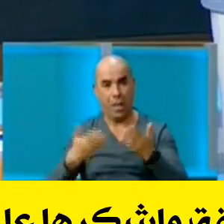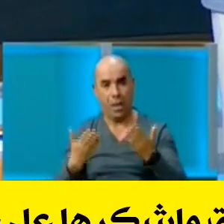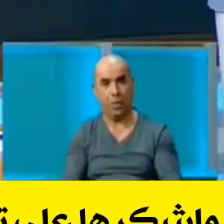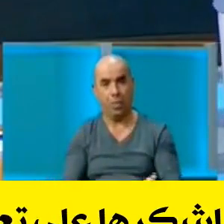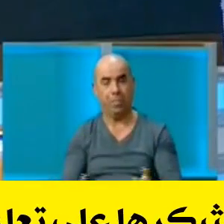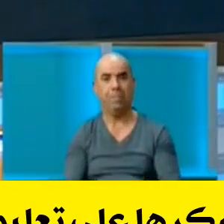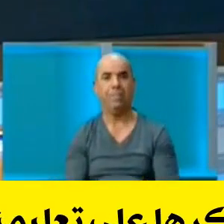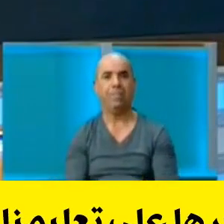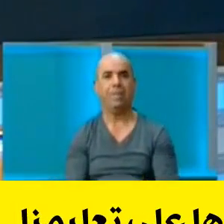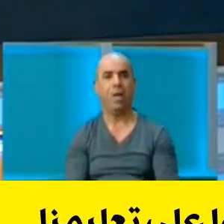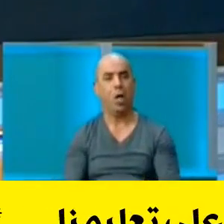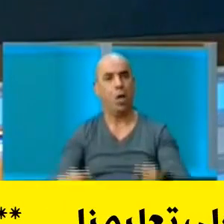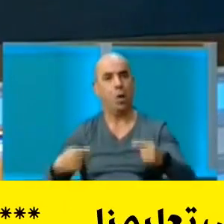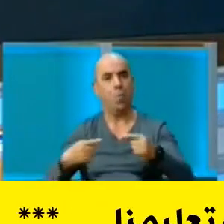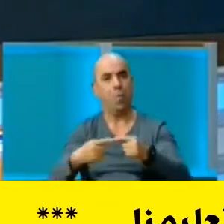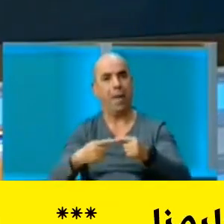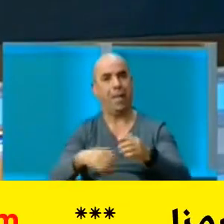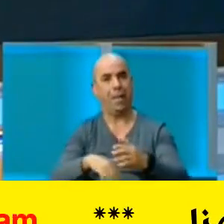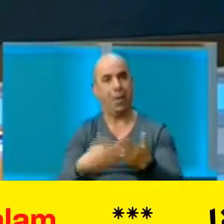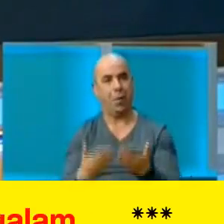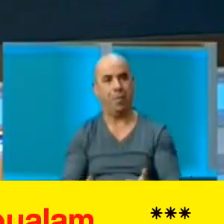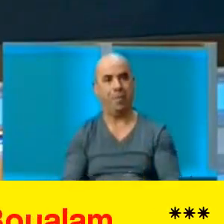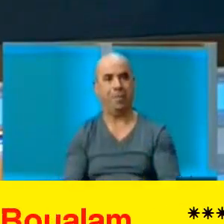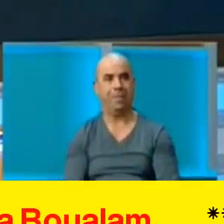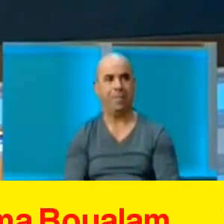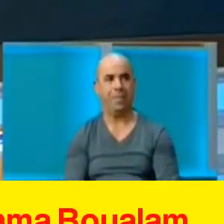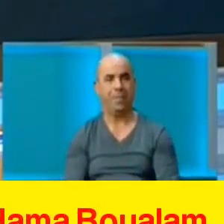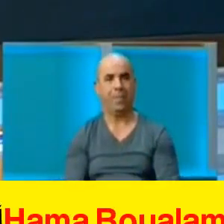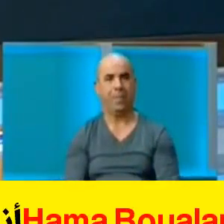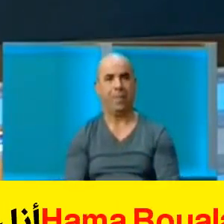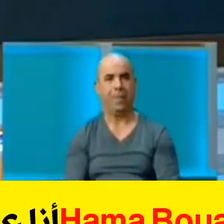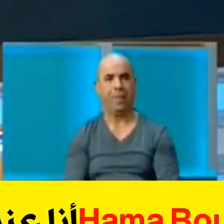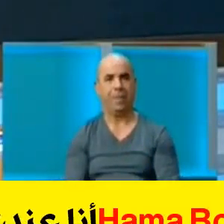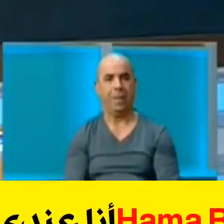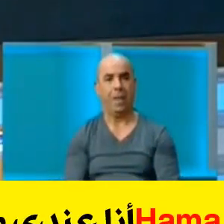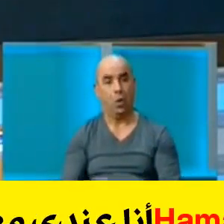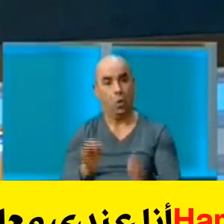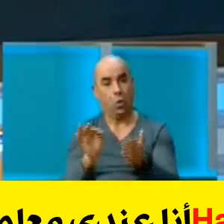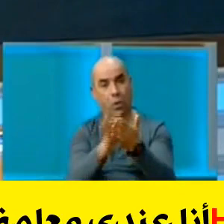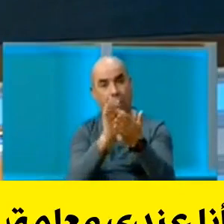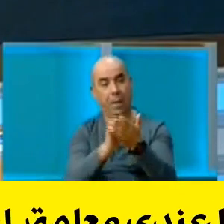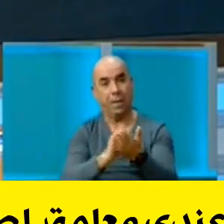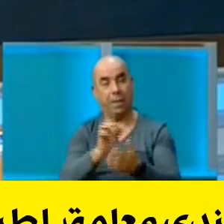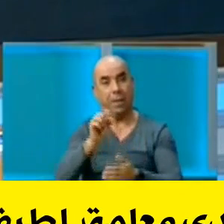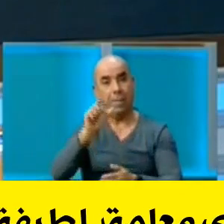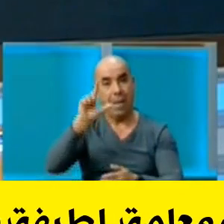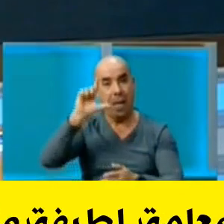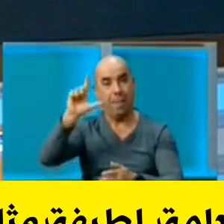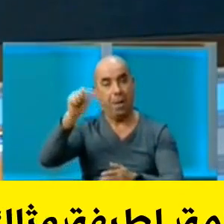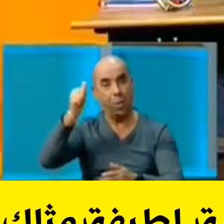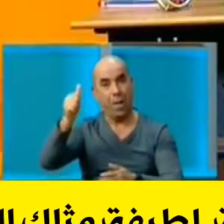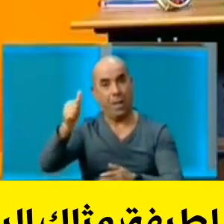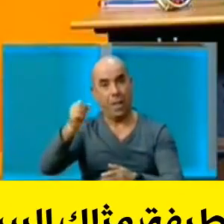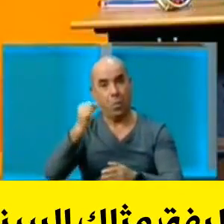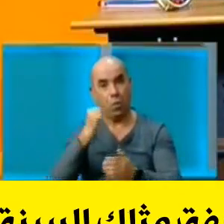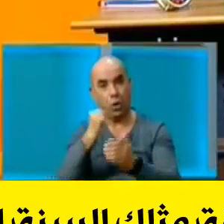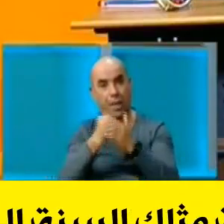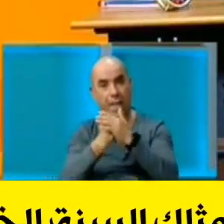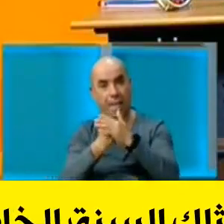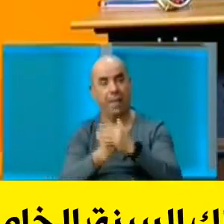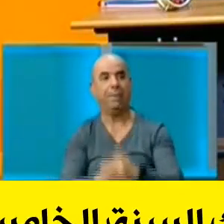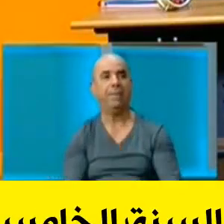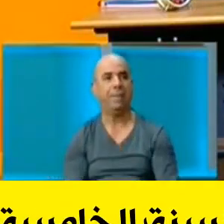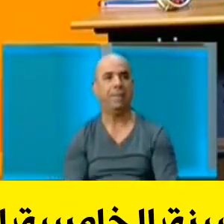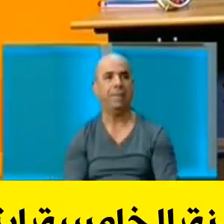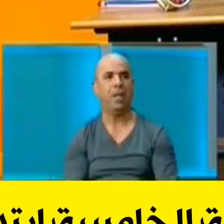جيد، إذن الذي، التي، الذين كتبت بلام واحدة مشددة كما ترون. أسماء